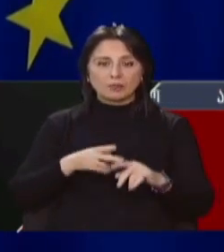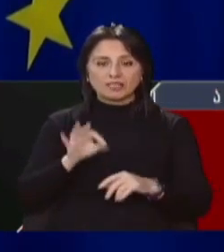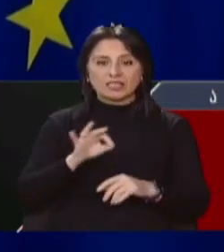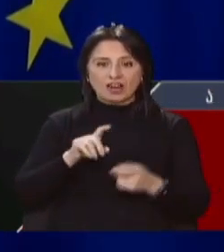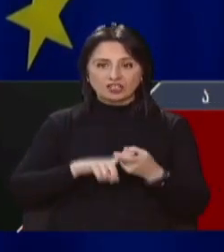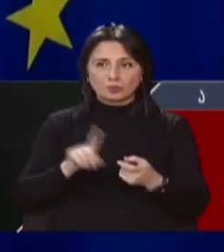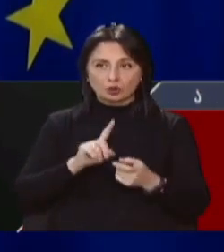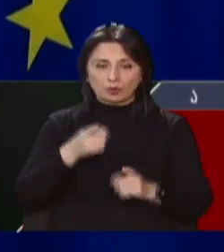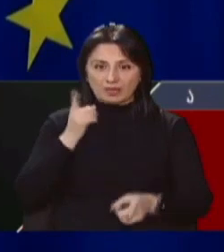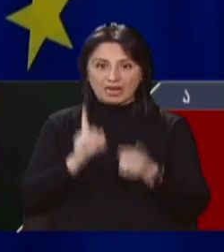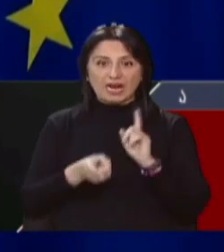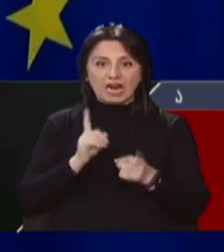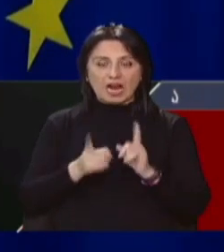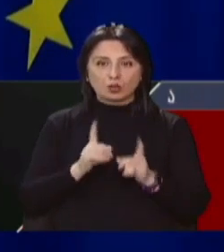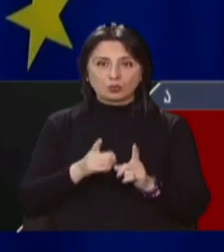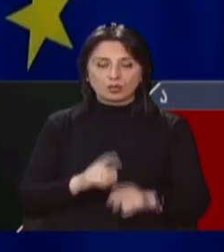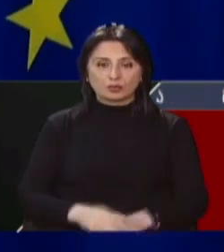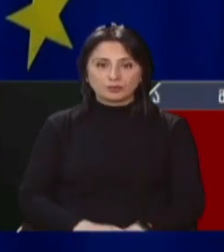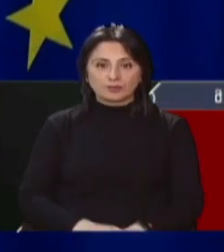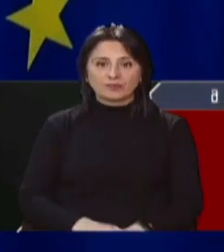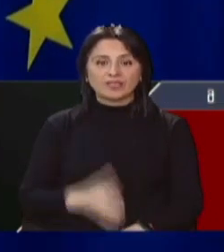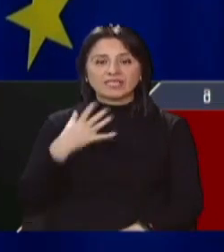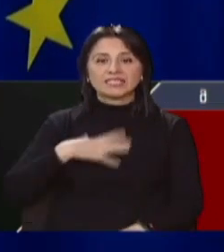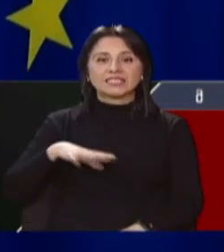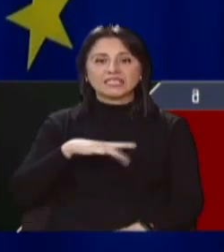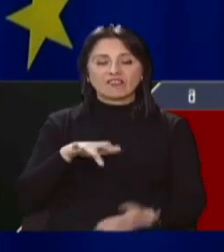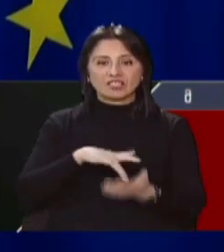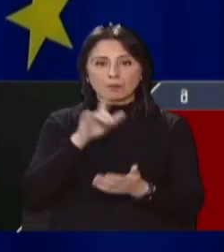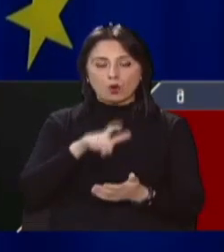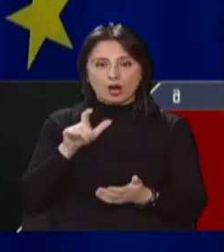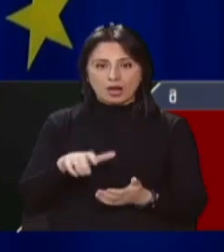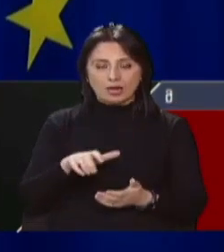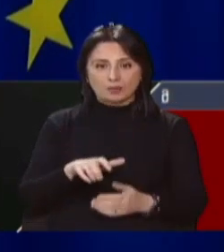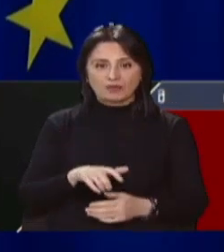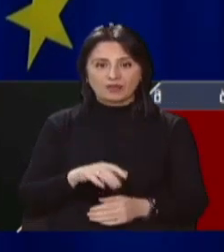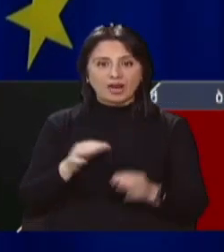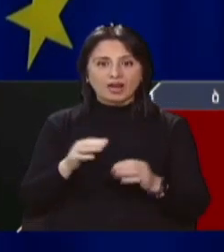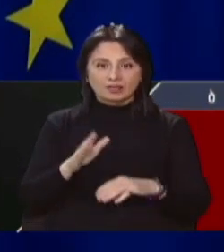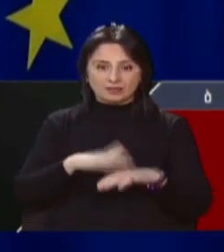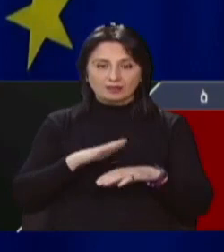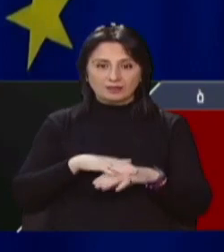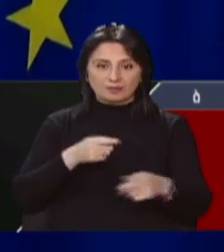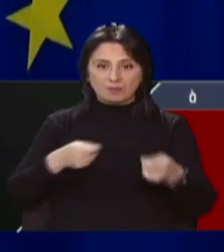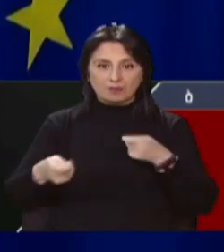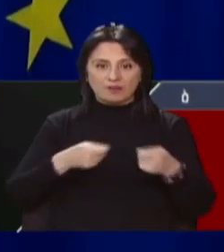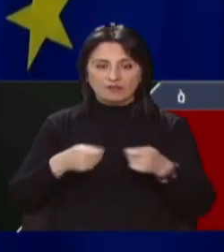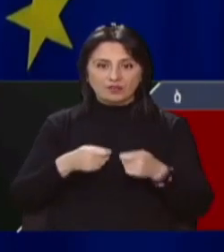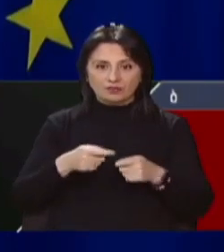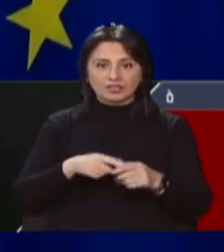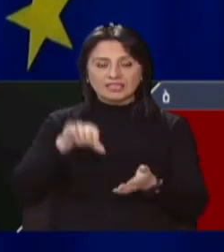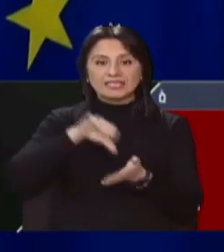დაკავშირებით, რომ რეალურად საქართველოს მოქალაქეები, არაფორმალური მართველის